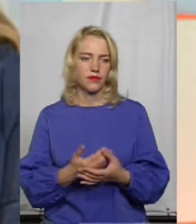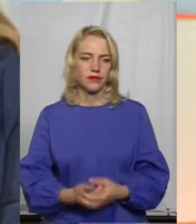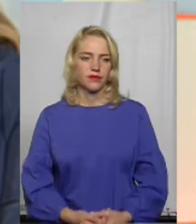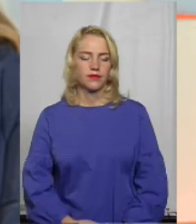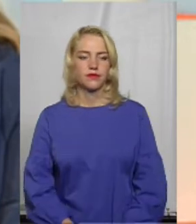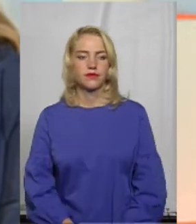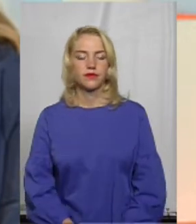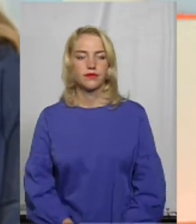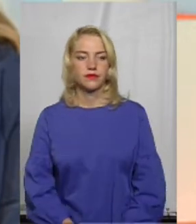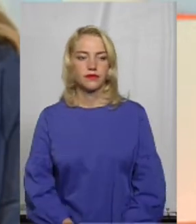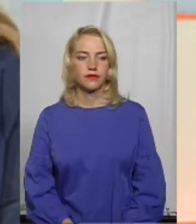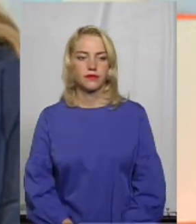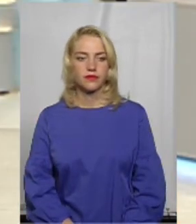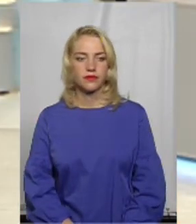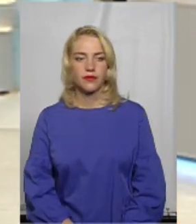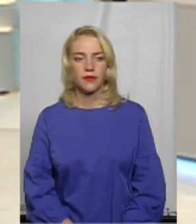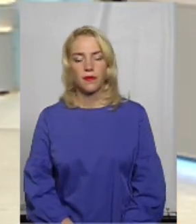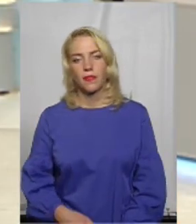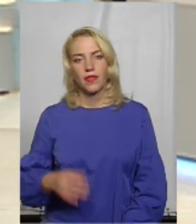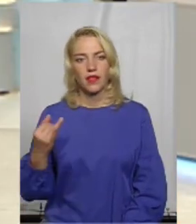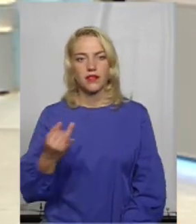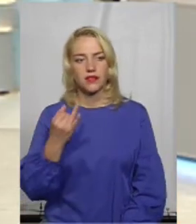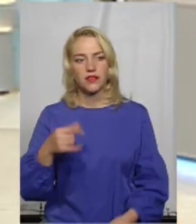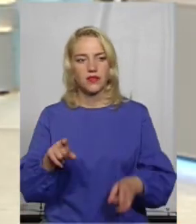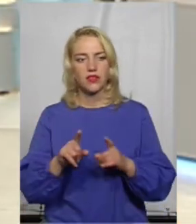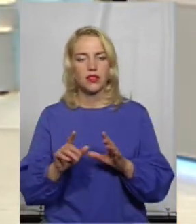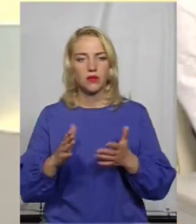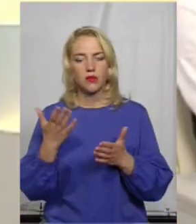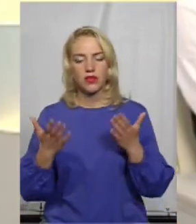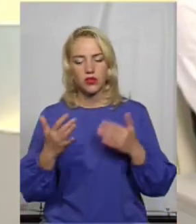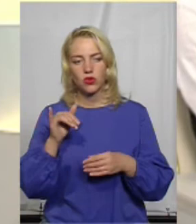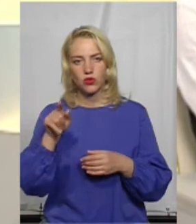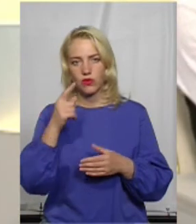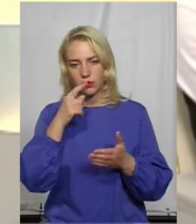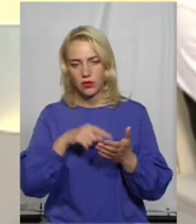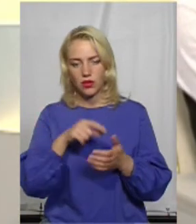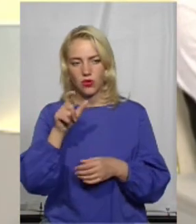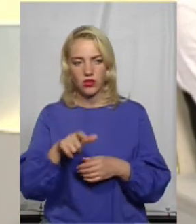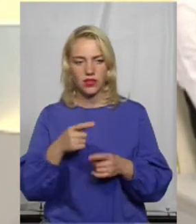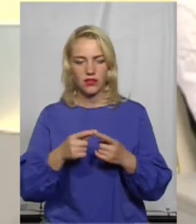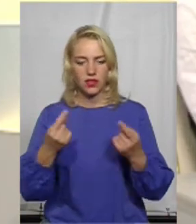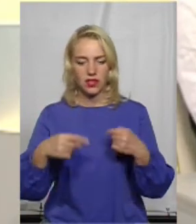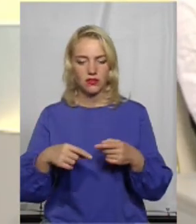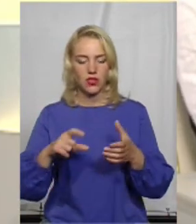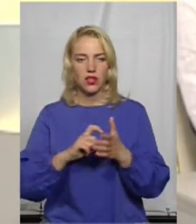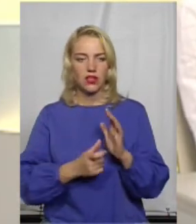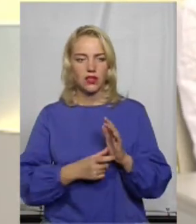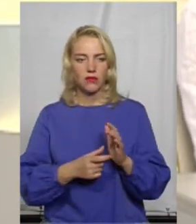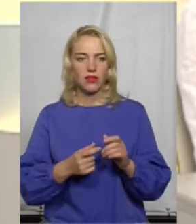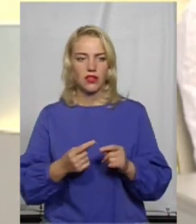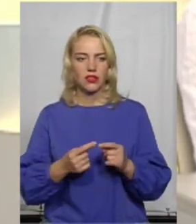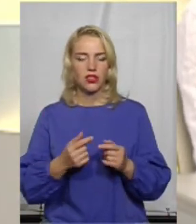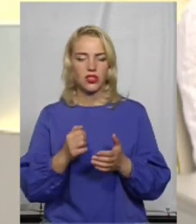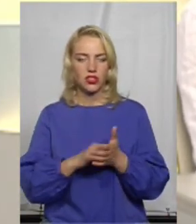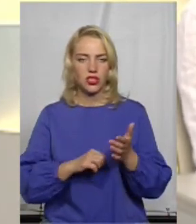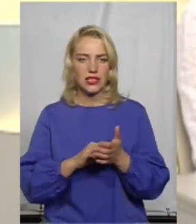постільну білизну. А ось цікавий такий момент, от якщо до вас потрапляє людина у цю кризову кімнату через таку